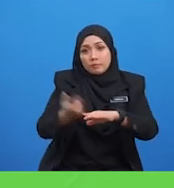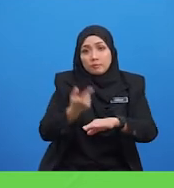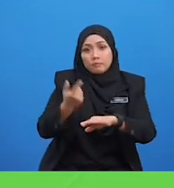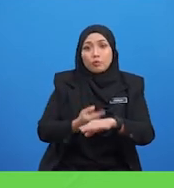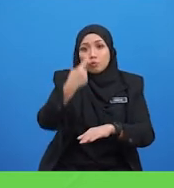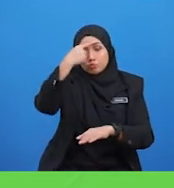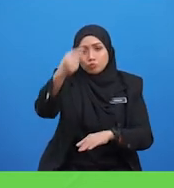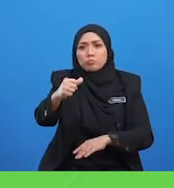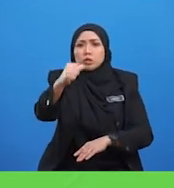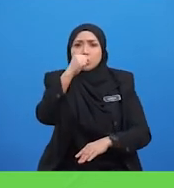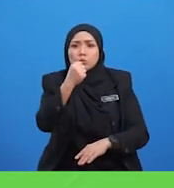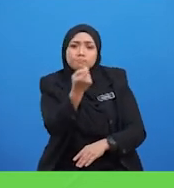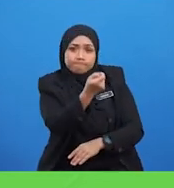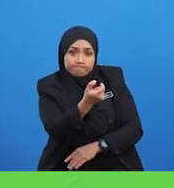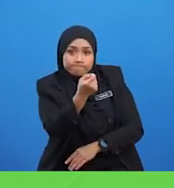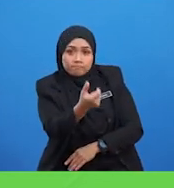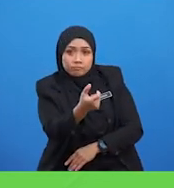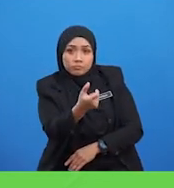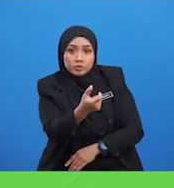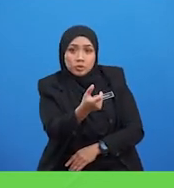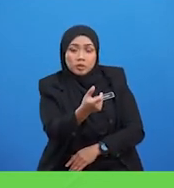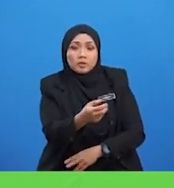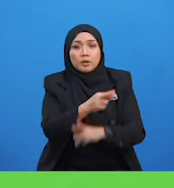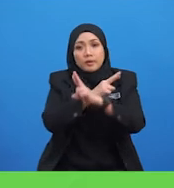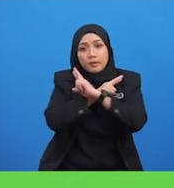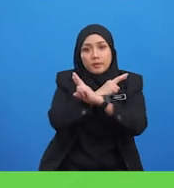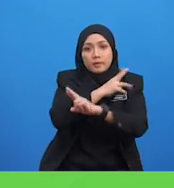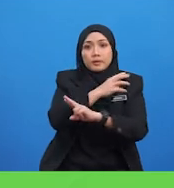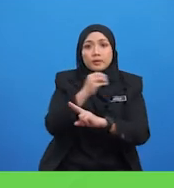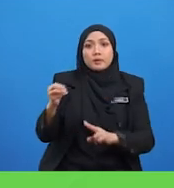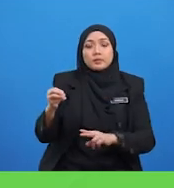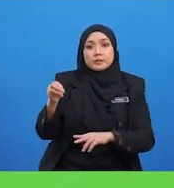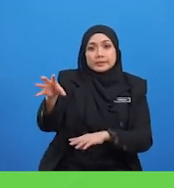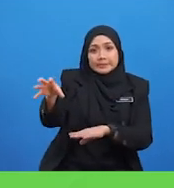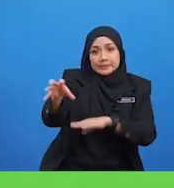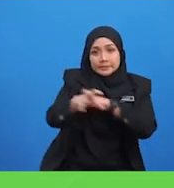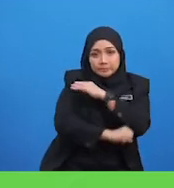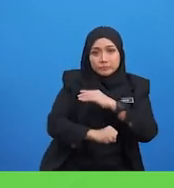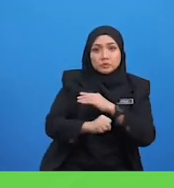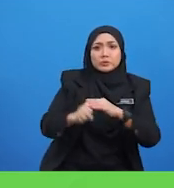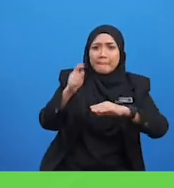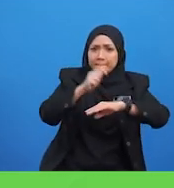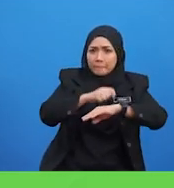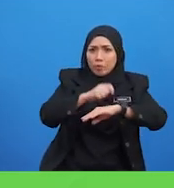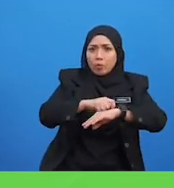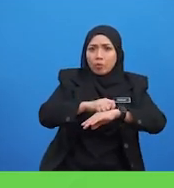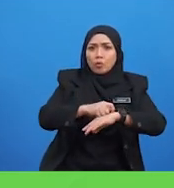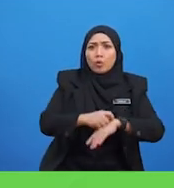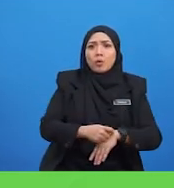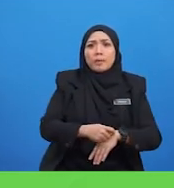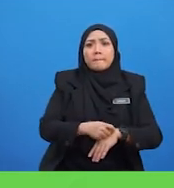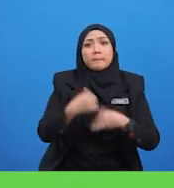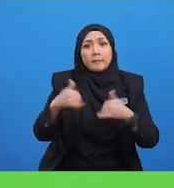mencuri tempo permainan. Dan seterusnya, boleh membantu atlet